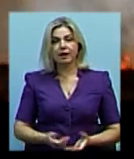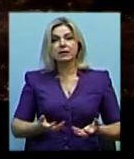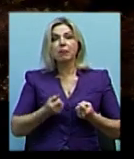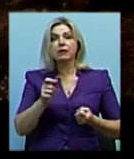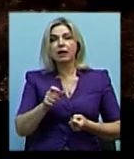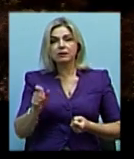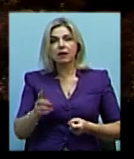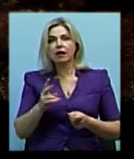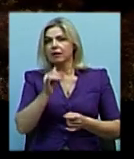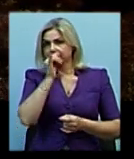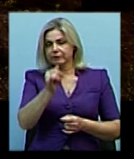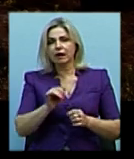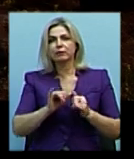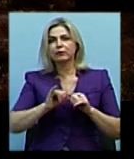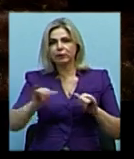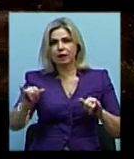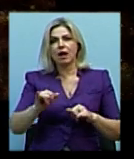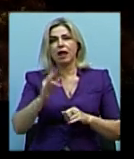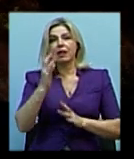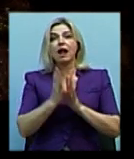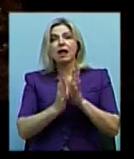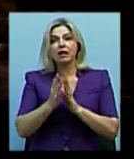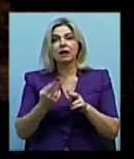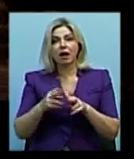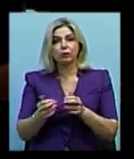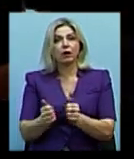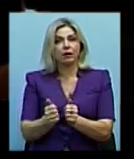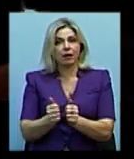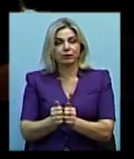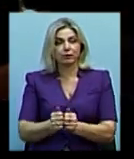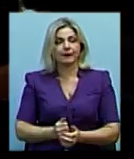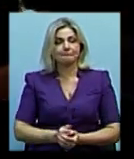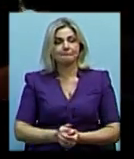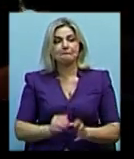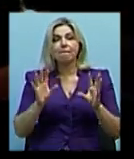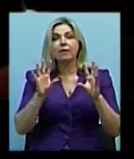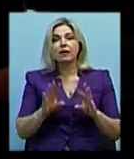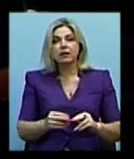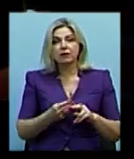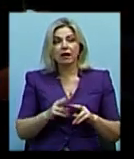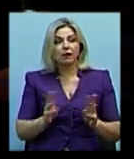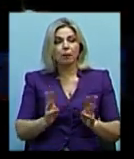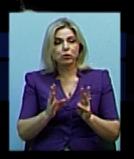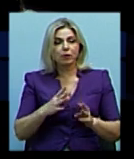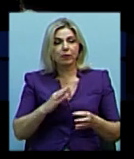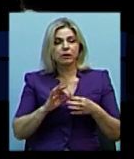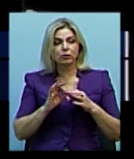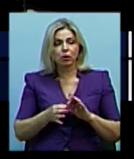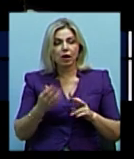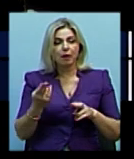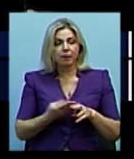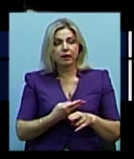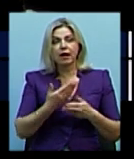Рятувальники не допустили розповсюдження полум'я на лісопосадку, яка знаходилася поблизу. Гасіння даної пожежі ускладнювалося відсутністю поряд